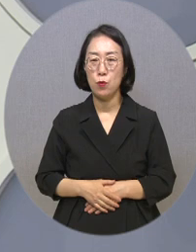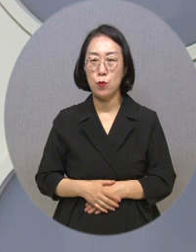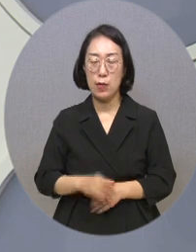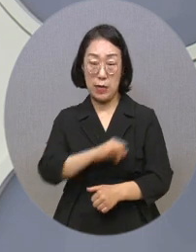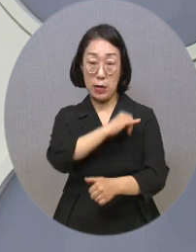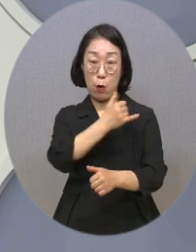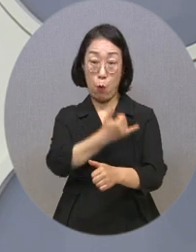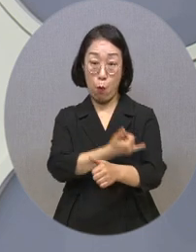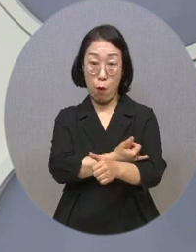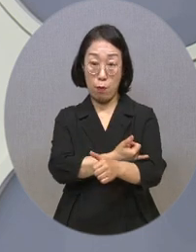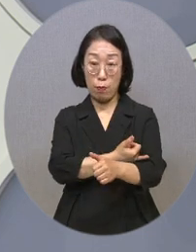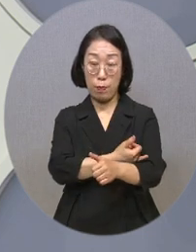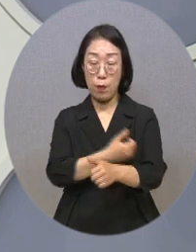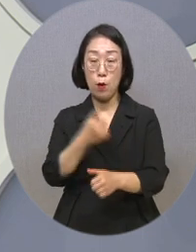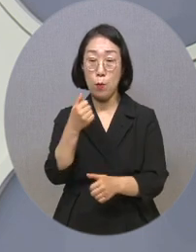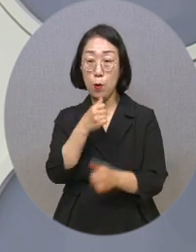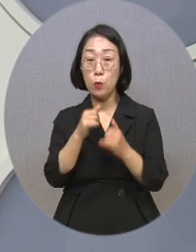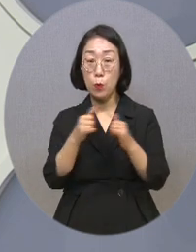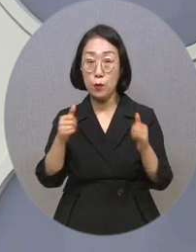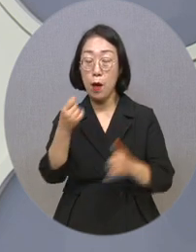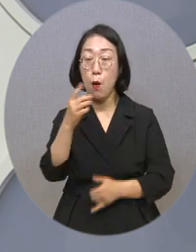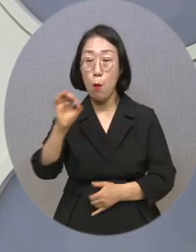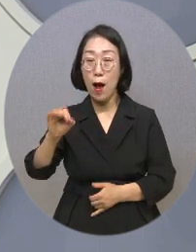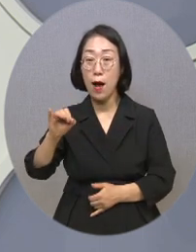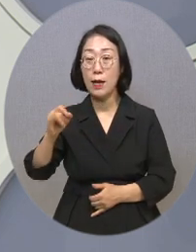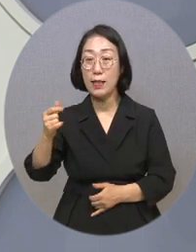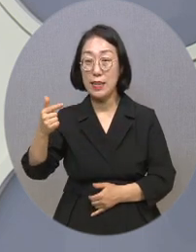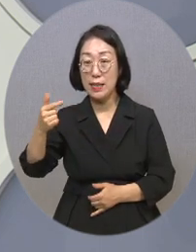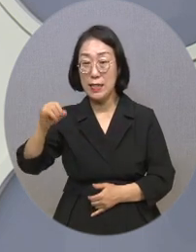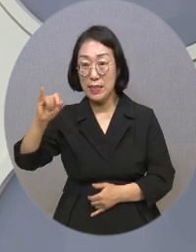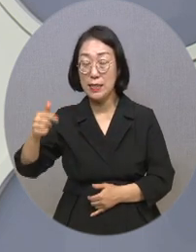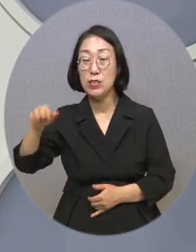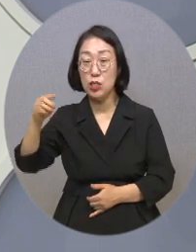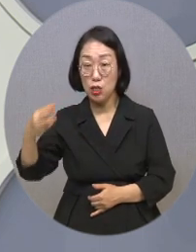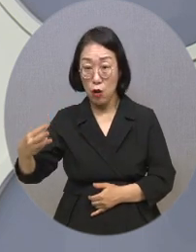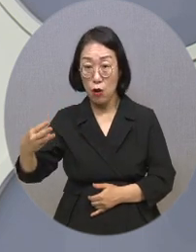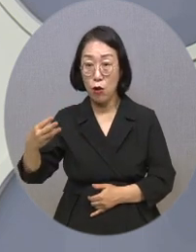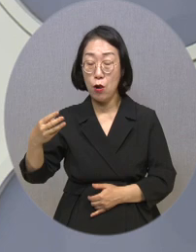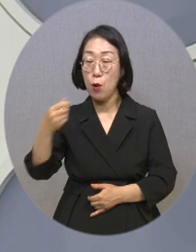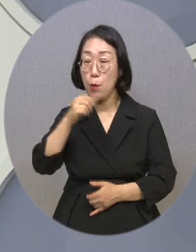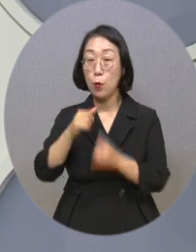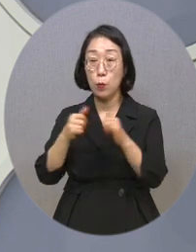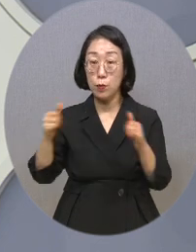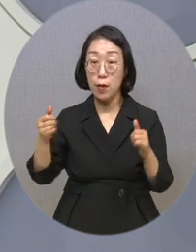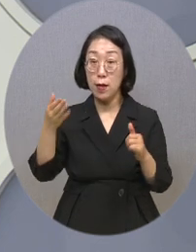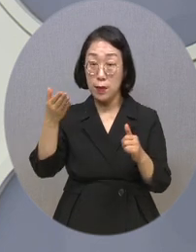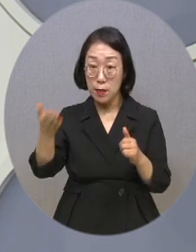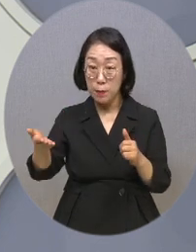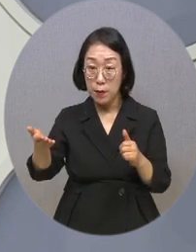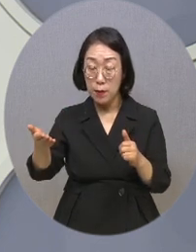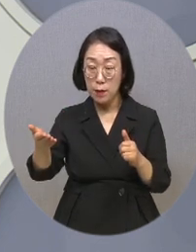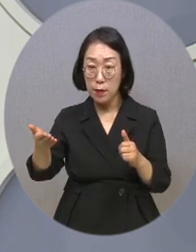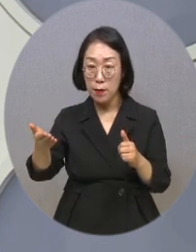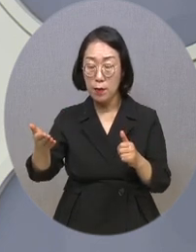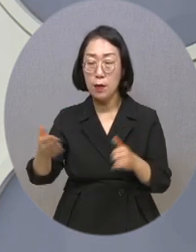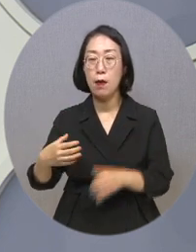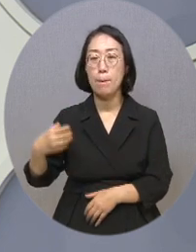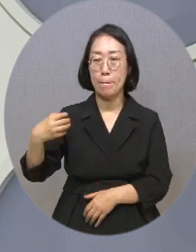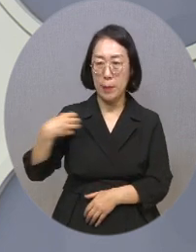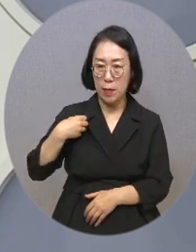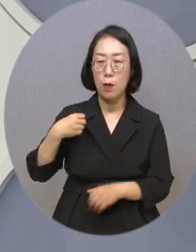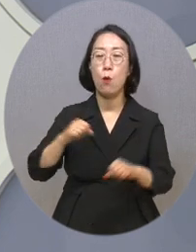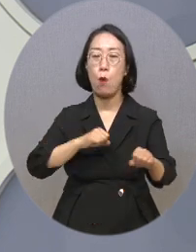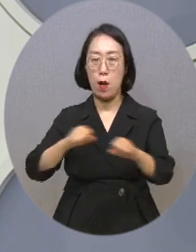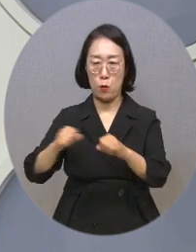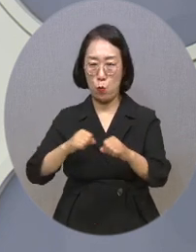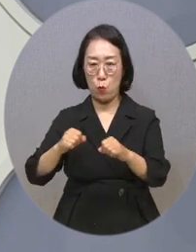인권 그 변호사로 유명한 황인철 변호사님이 예. 좀 리더가 되셔가지고 그분을 중심으로 해가지고